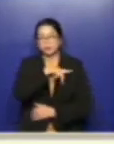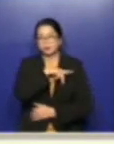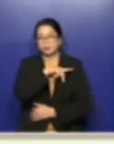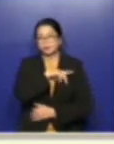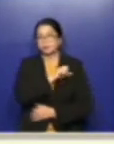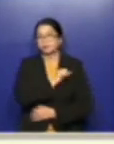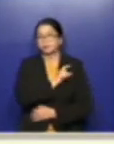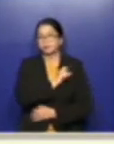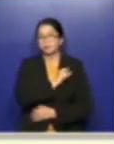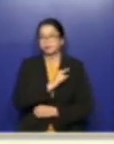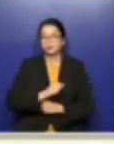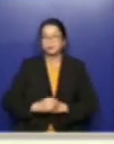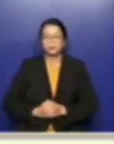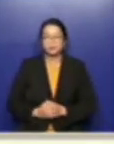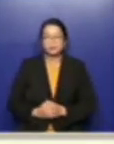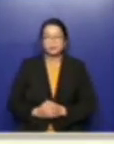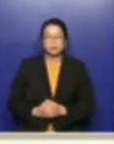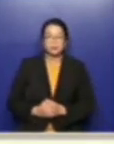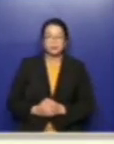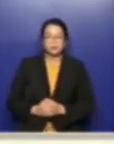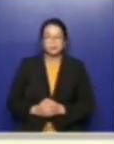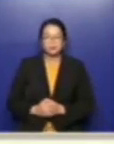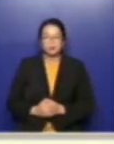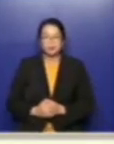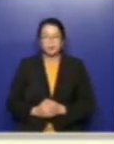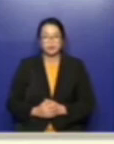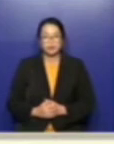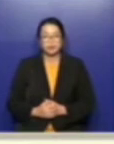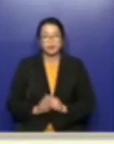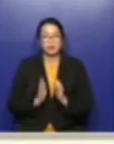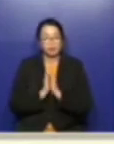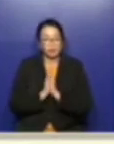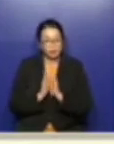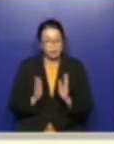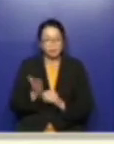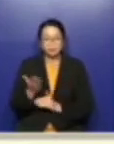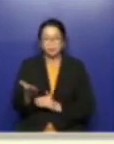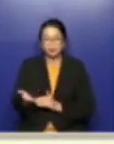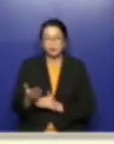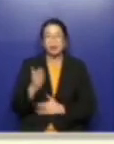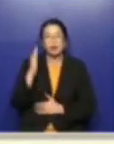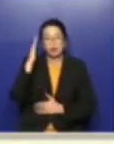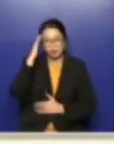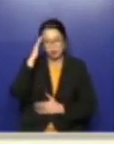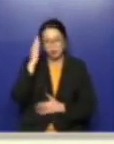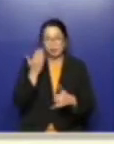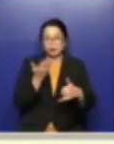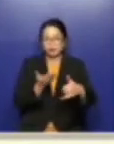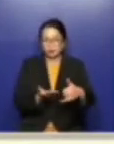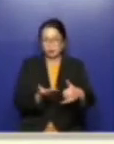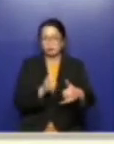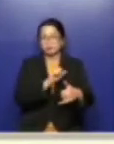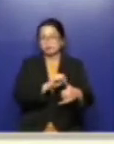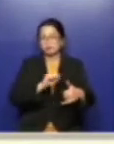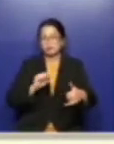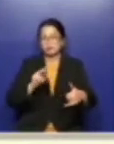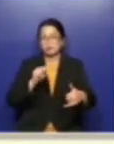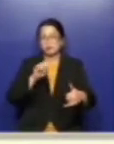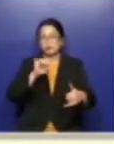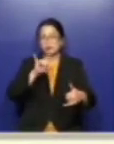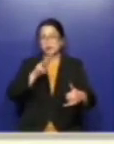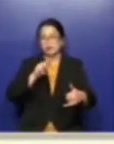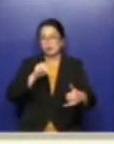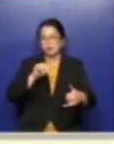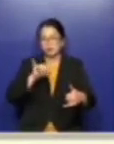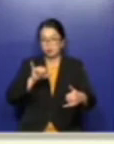แห่งชาตินะครับผมเองต้องขอขอบคุณท่านนิยมนะครับและก็ทราบนะครับว่าท่านเป็นผู้ที่มี